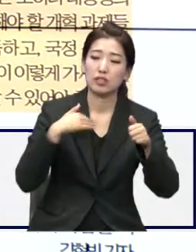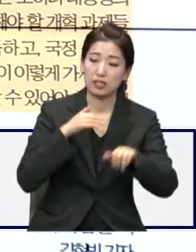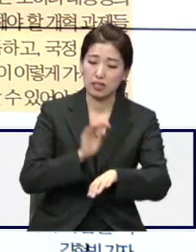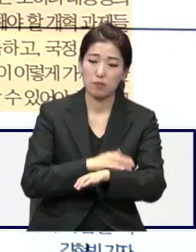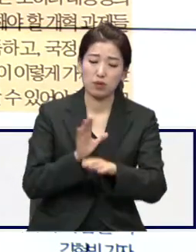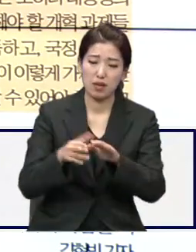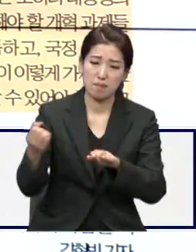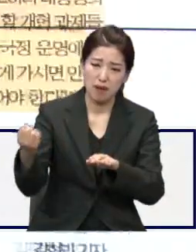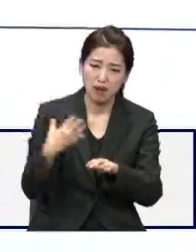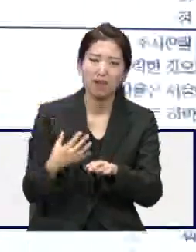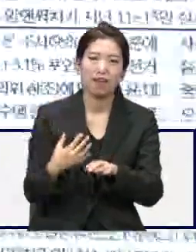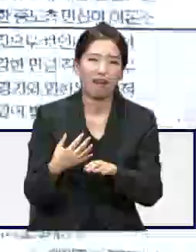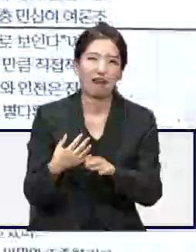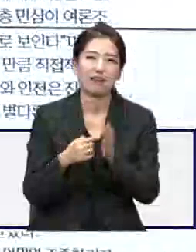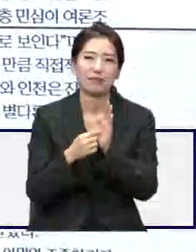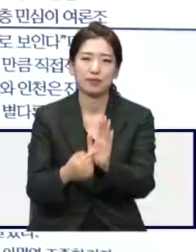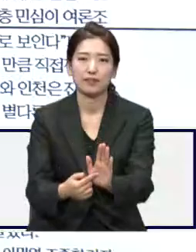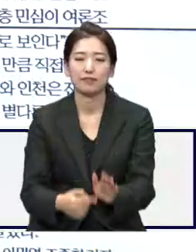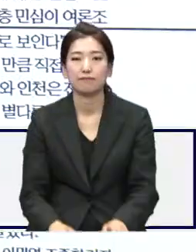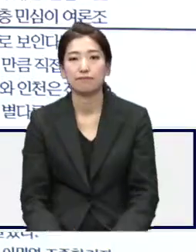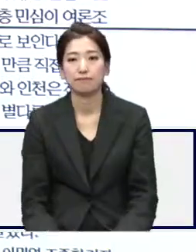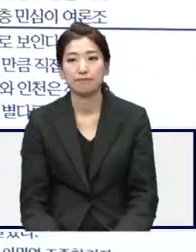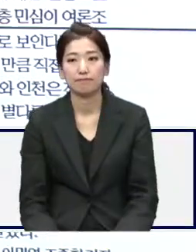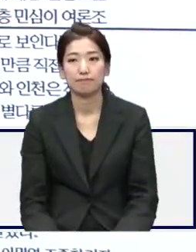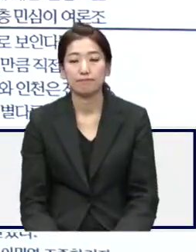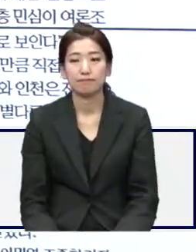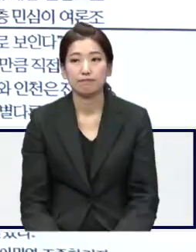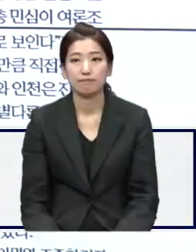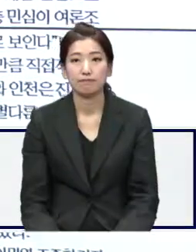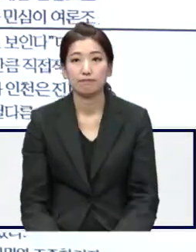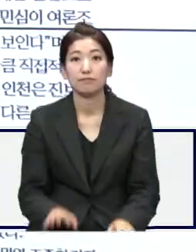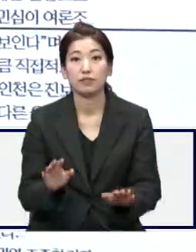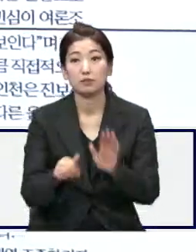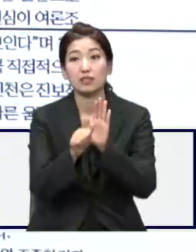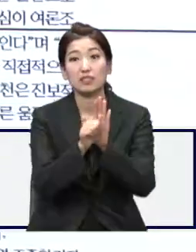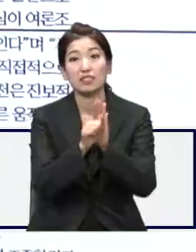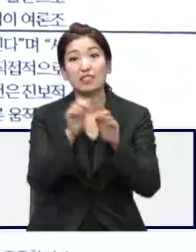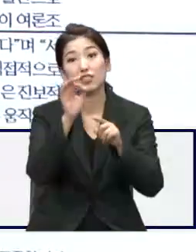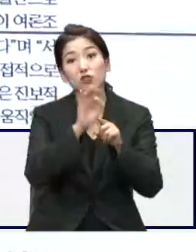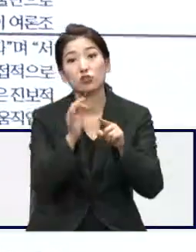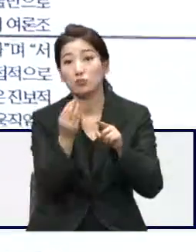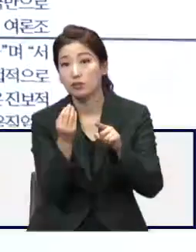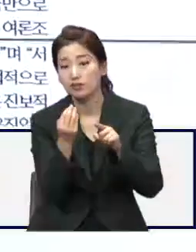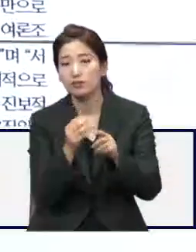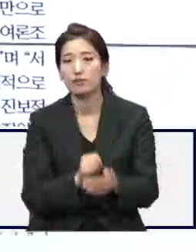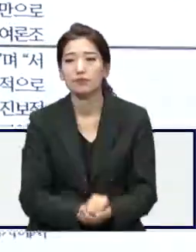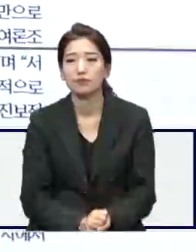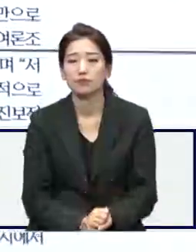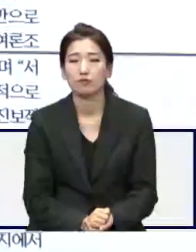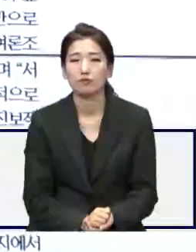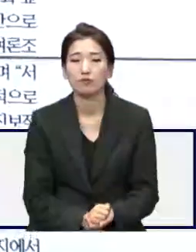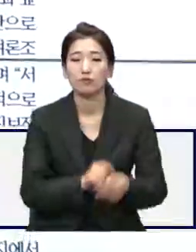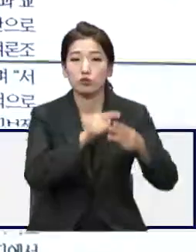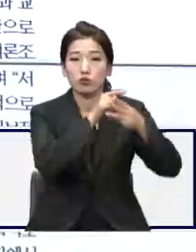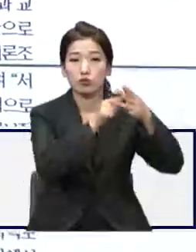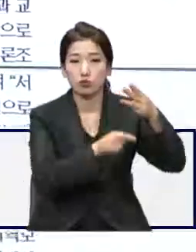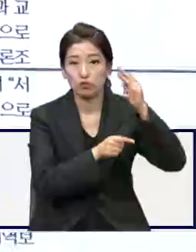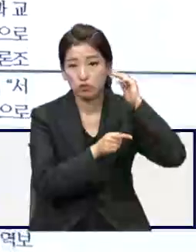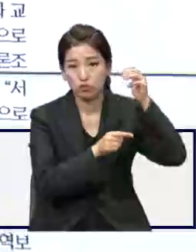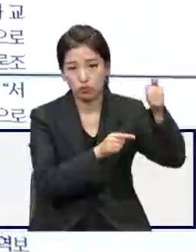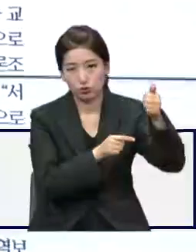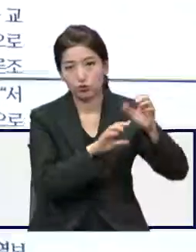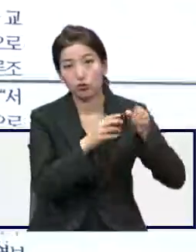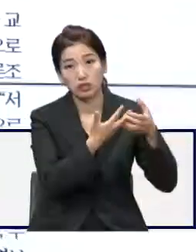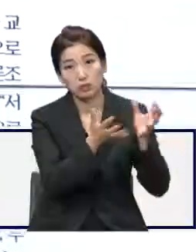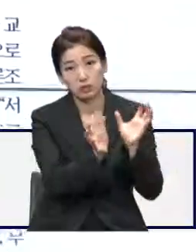나왔습니다 요걸 좀 같이 보고 얘기를 해 보죠 윤여 서울 지지율 동반 하락 민주